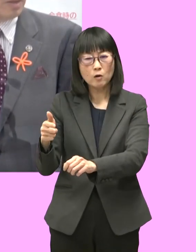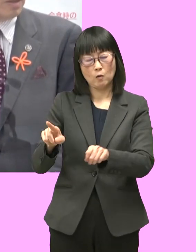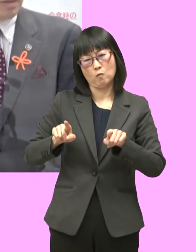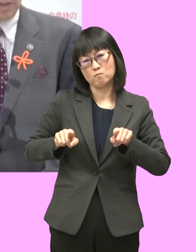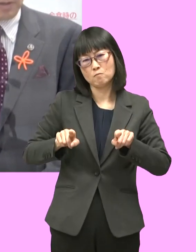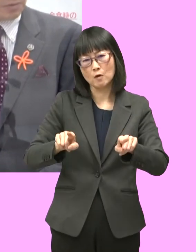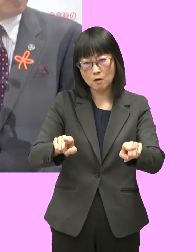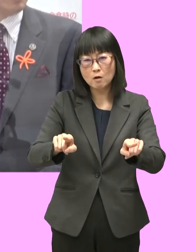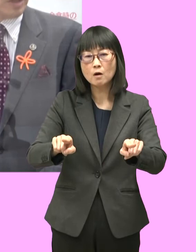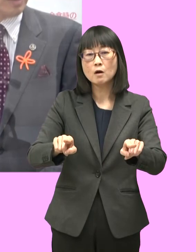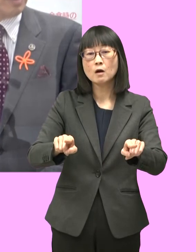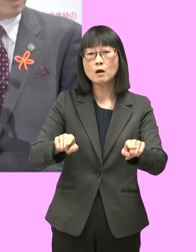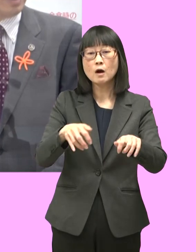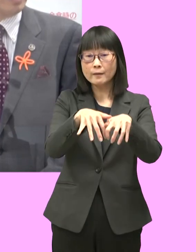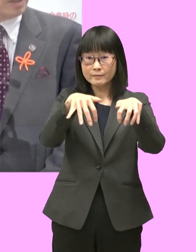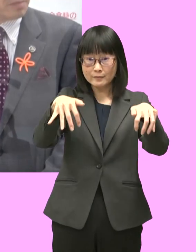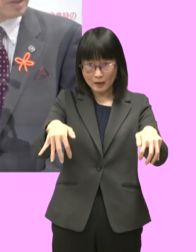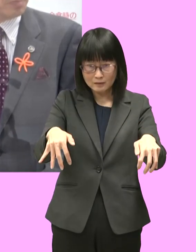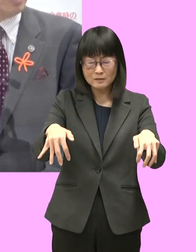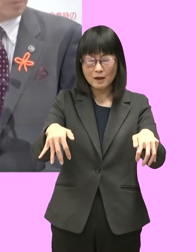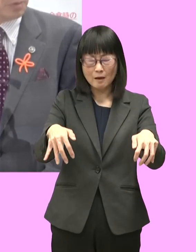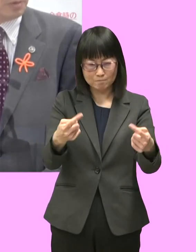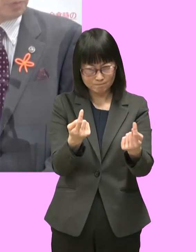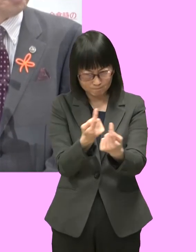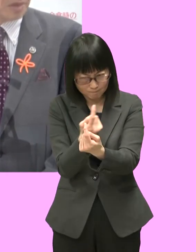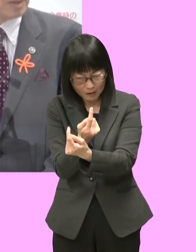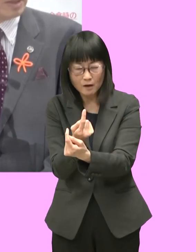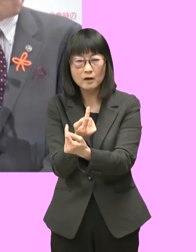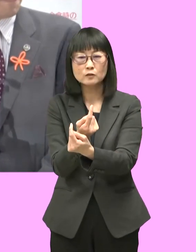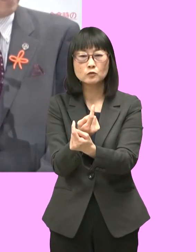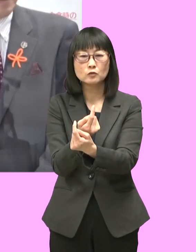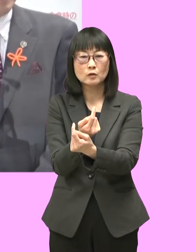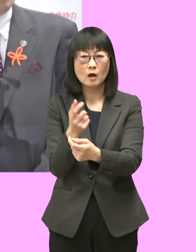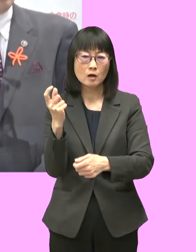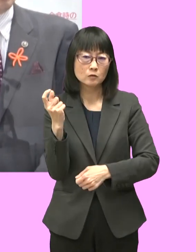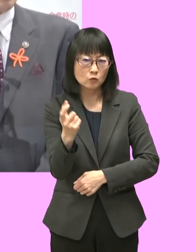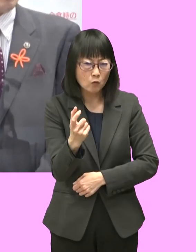ますか体制の強化を図りながら今進めているというところです。